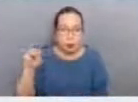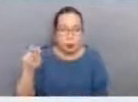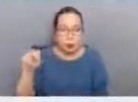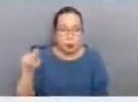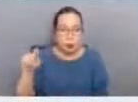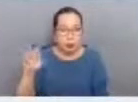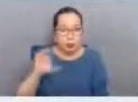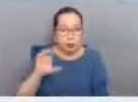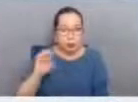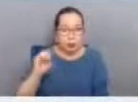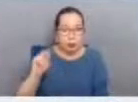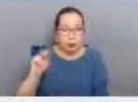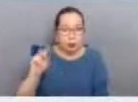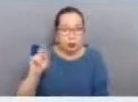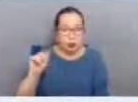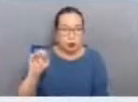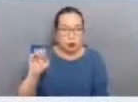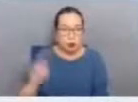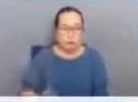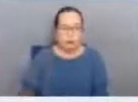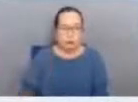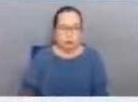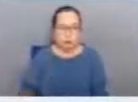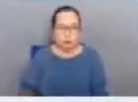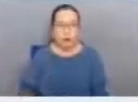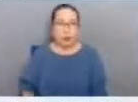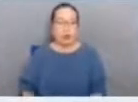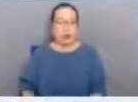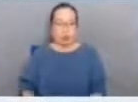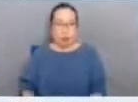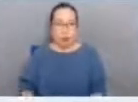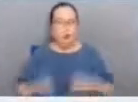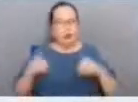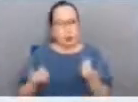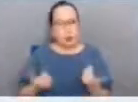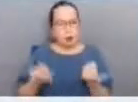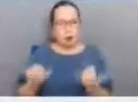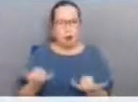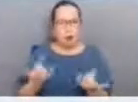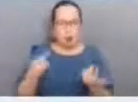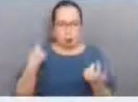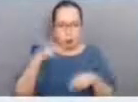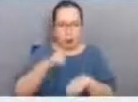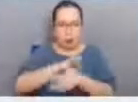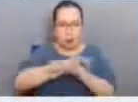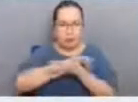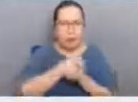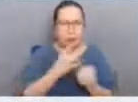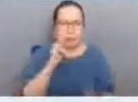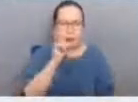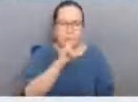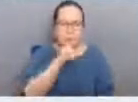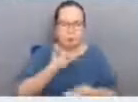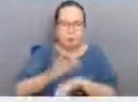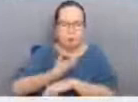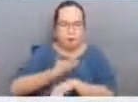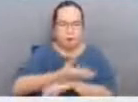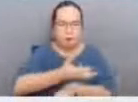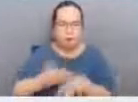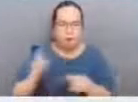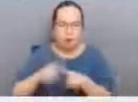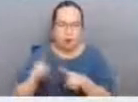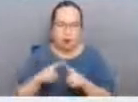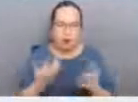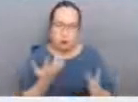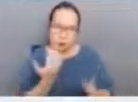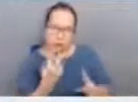sa social media. No? Napakarami dyan makikita yung mga website na nag-a-offer ng ganitong halaga na napakataas. Pero